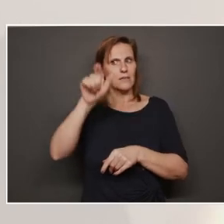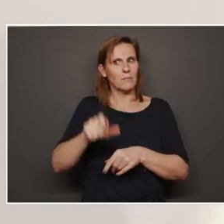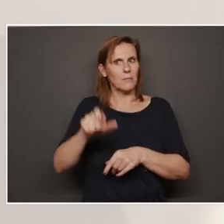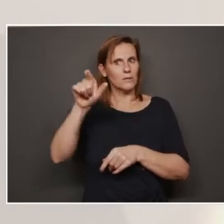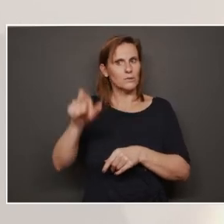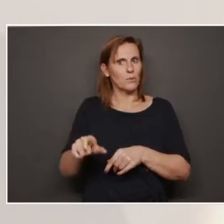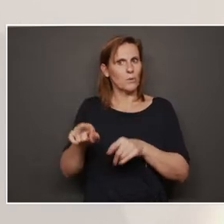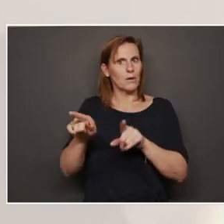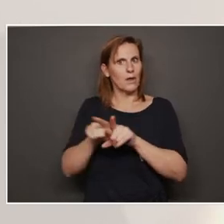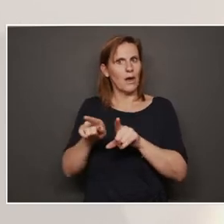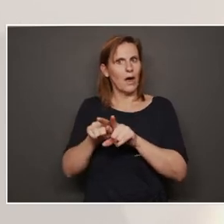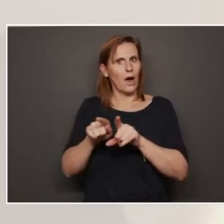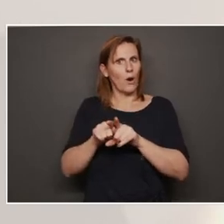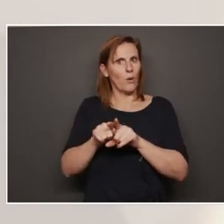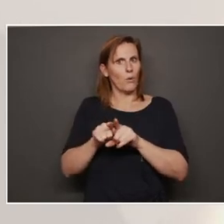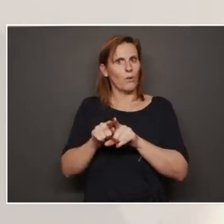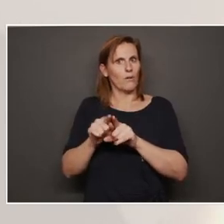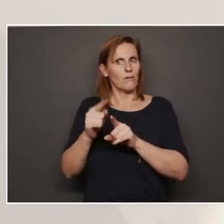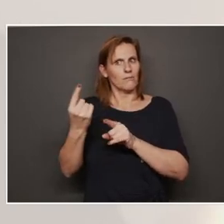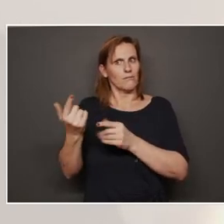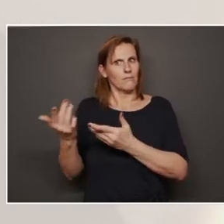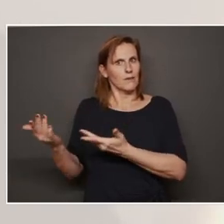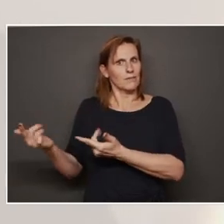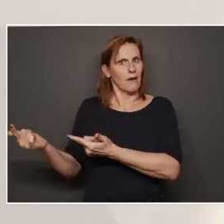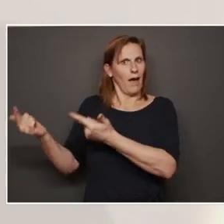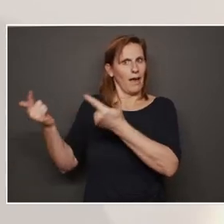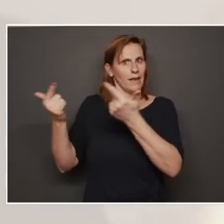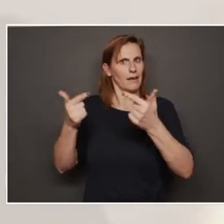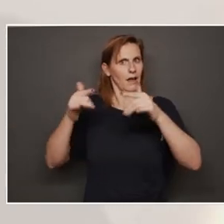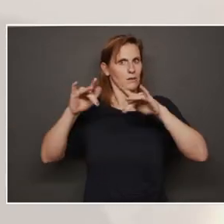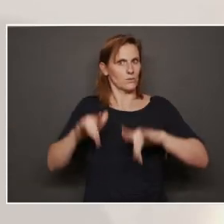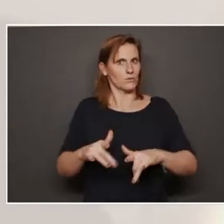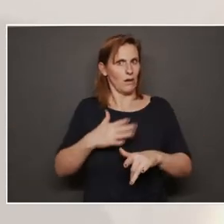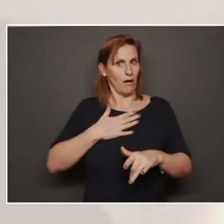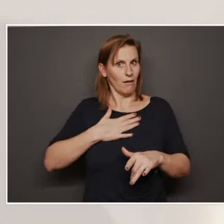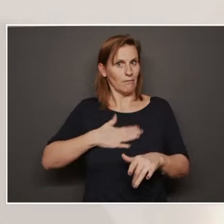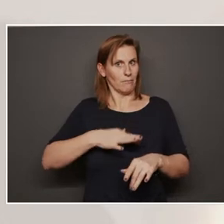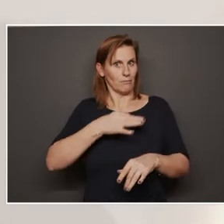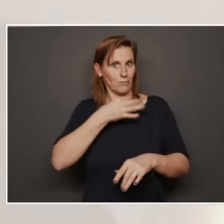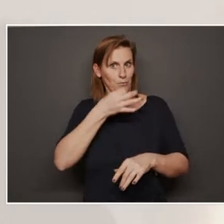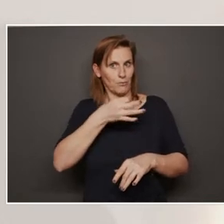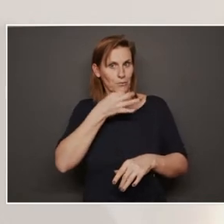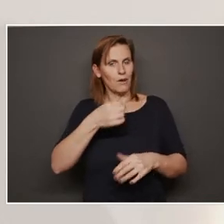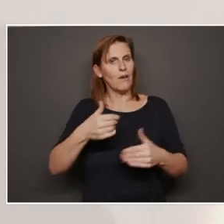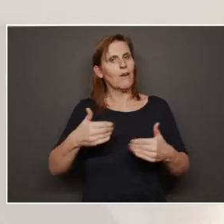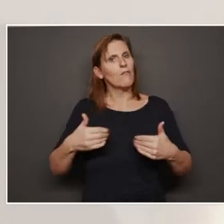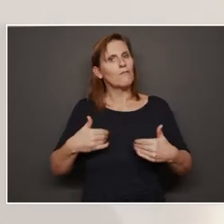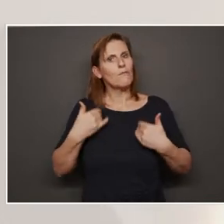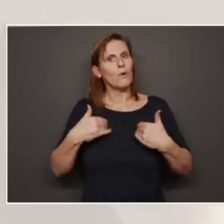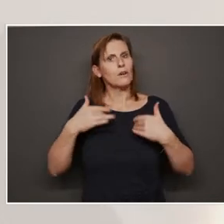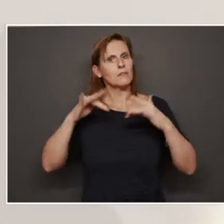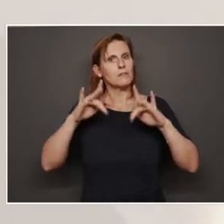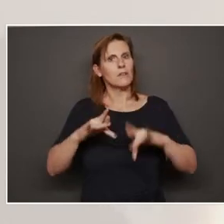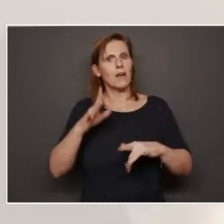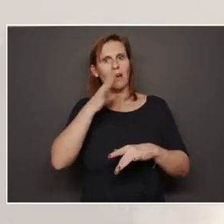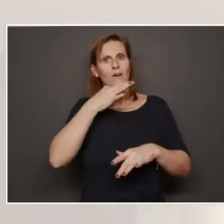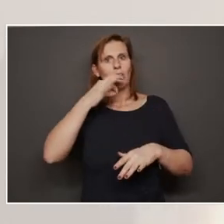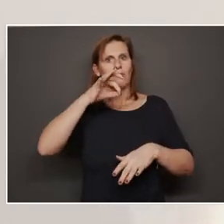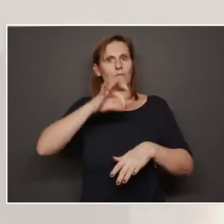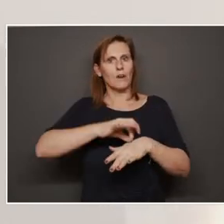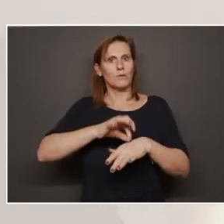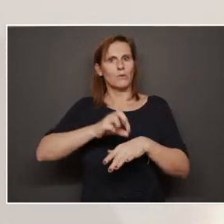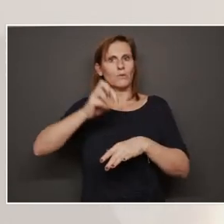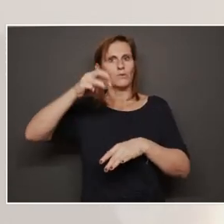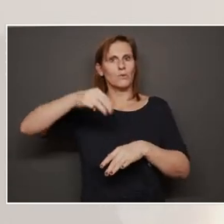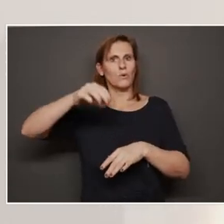Persönlichkeiten zu Wort kommen lassen wollen. Ich freue mich, dass Frau Dr. Heike